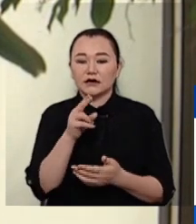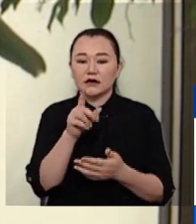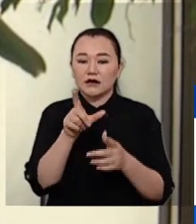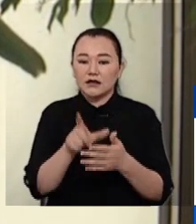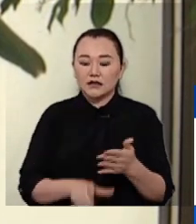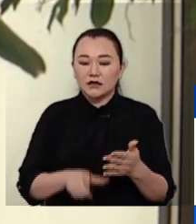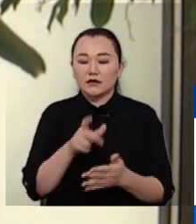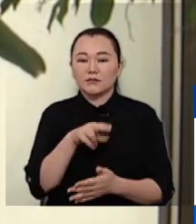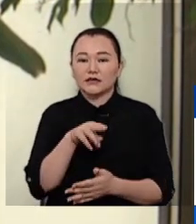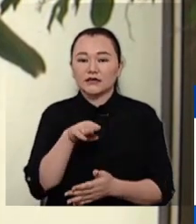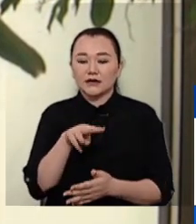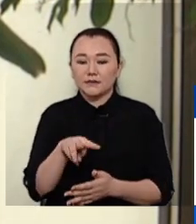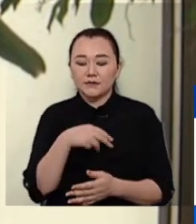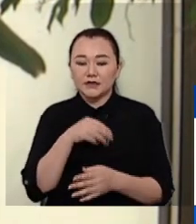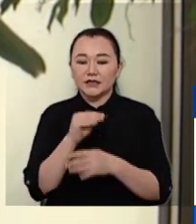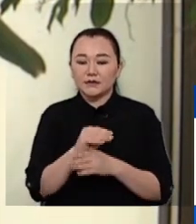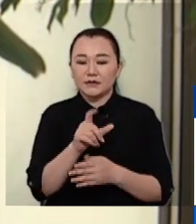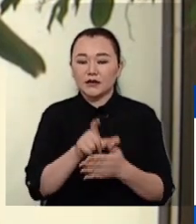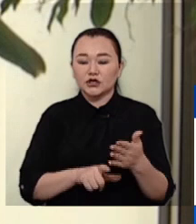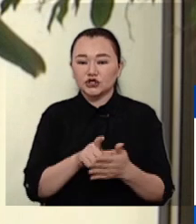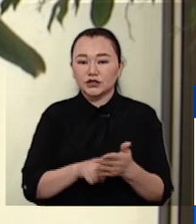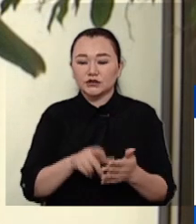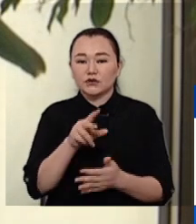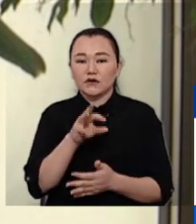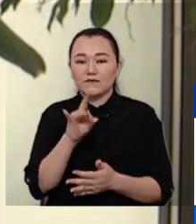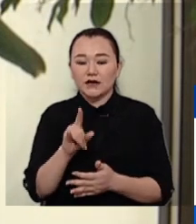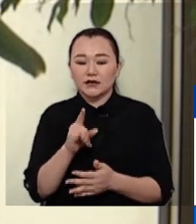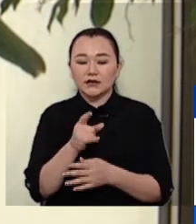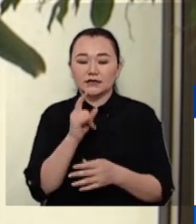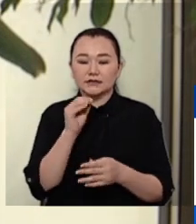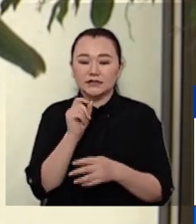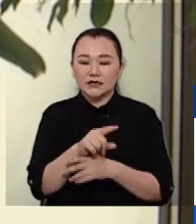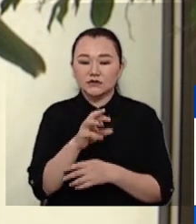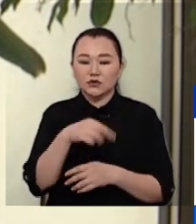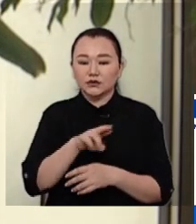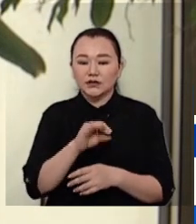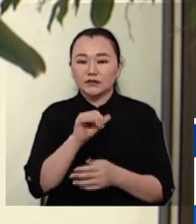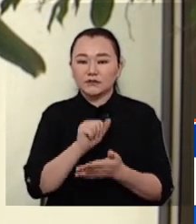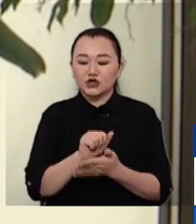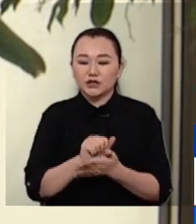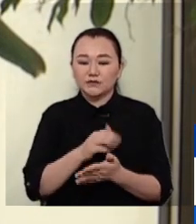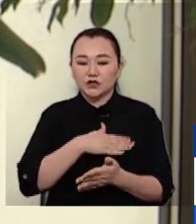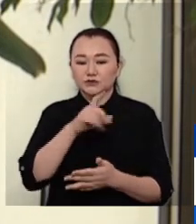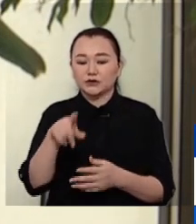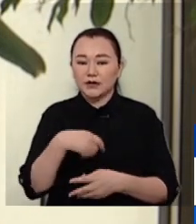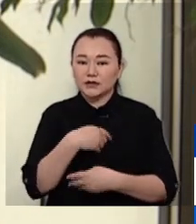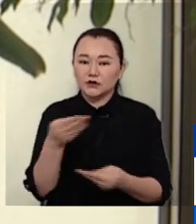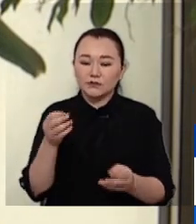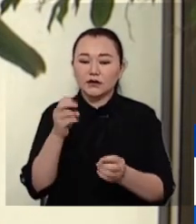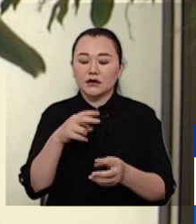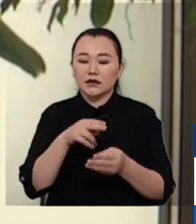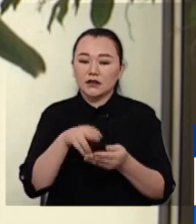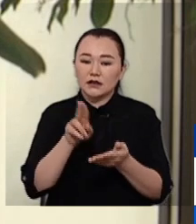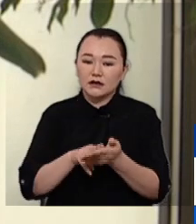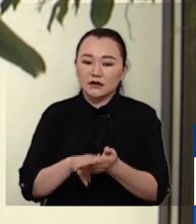ЕСМПТ, мы добавляем карточки товаров, заказываем коды, печатаем, отдаем это нашим клиентам, говорим, как оклеить и